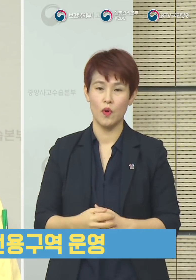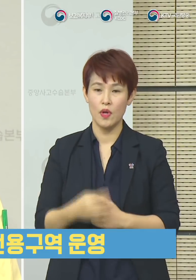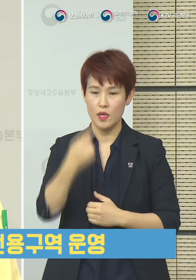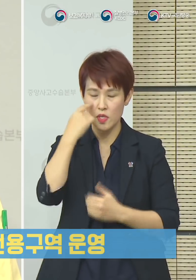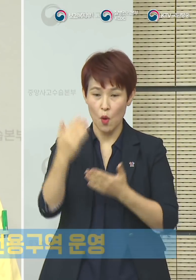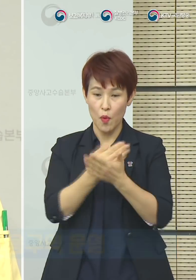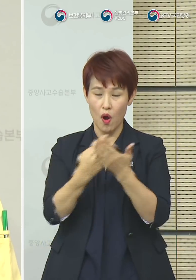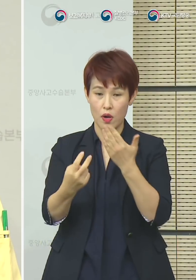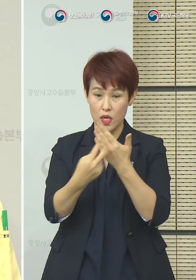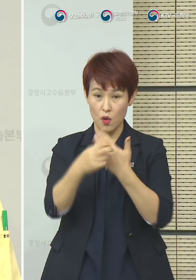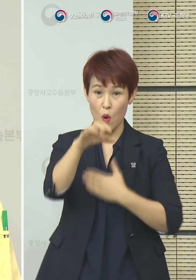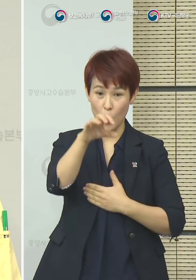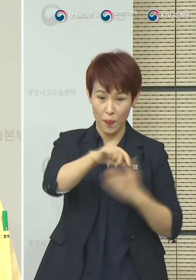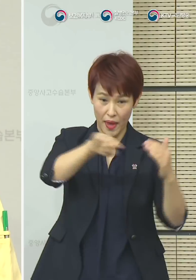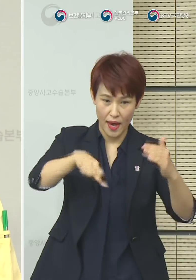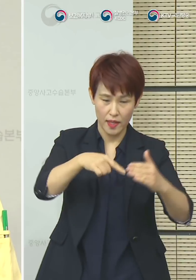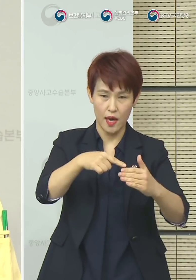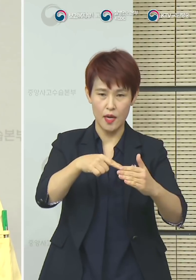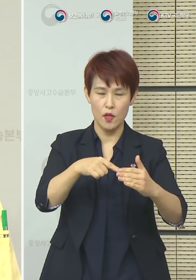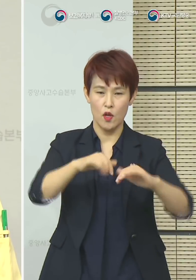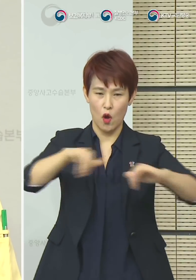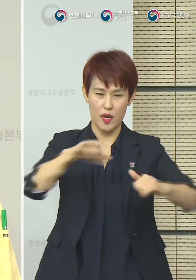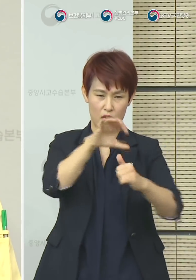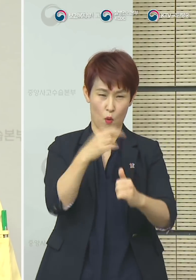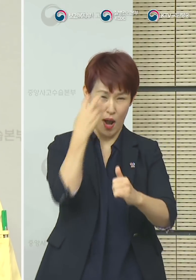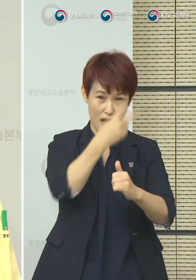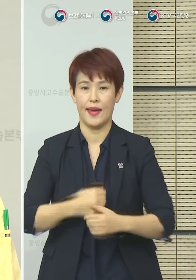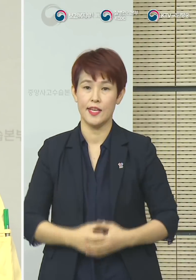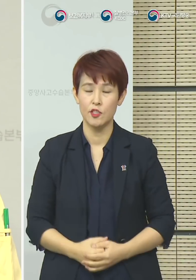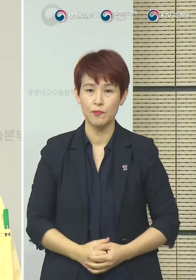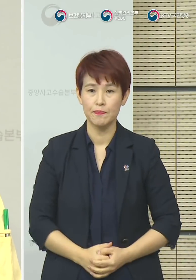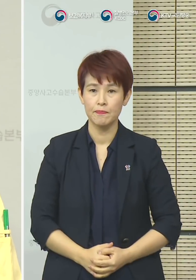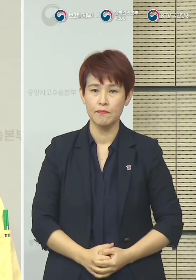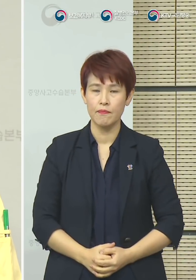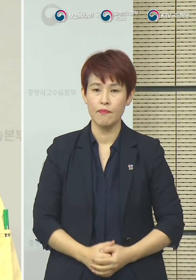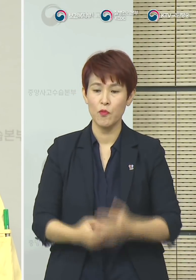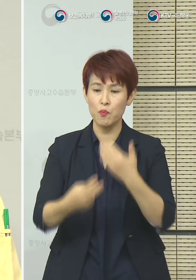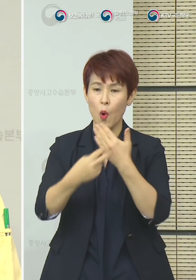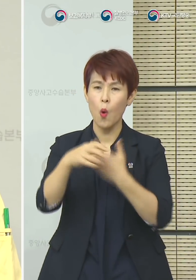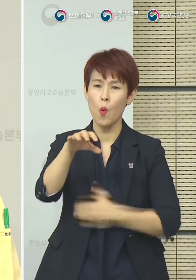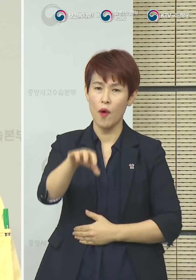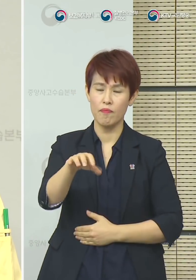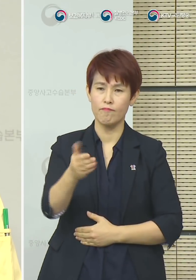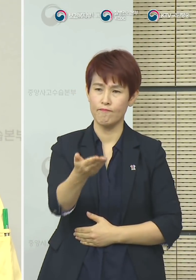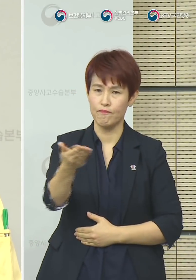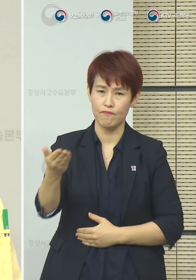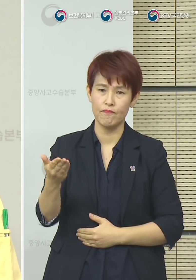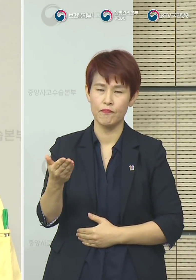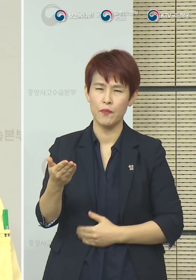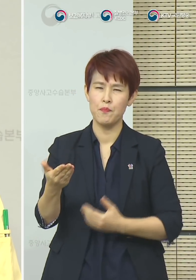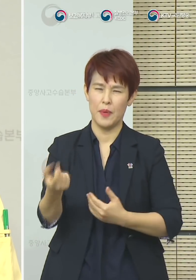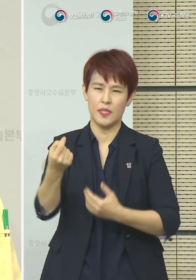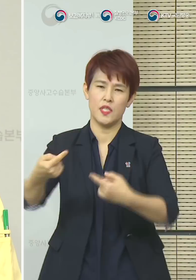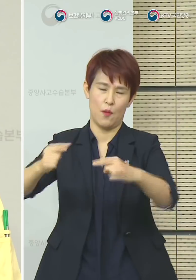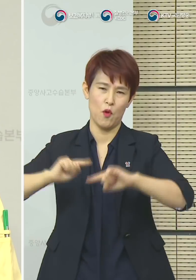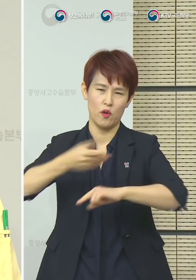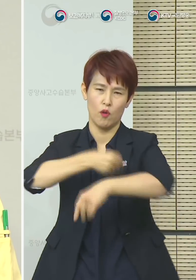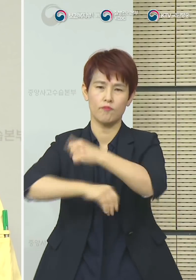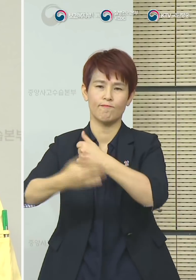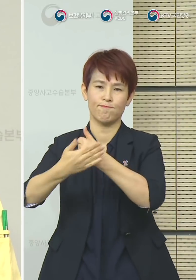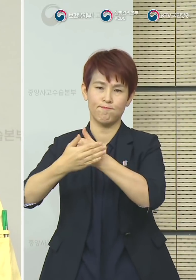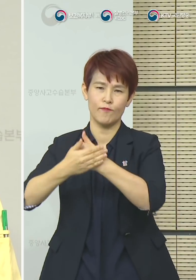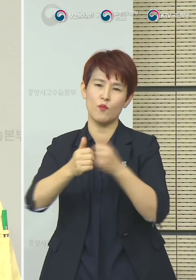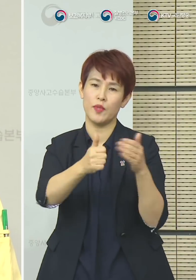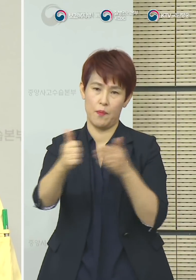적용되는 격리관리료 지급 등의 지원이 이루어집니다. 병원계의 빠른 참여와 적극적인